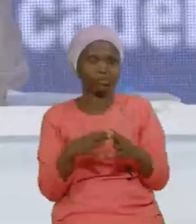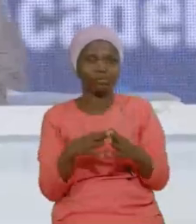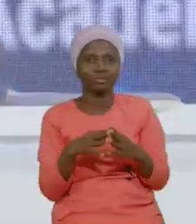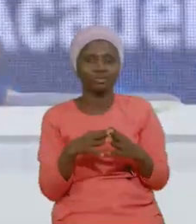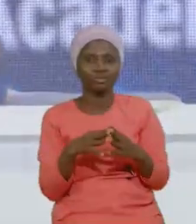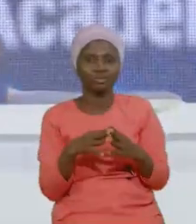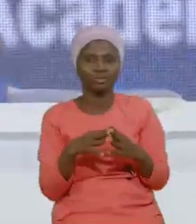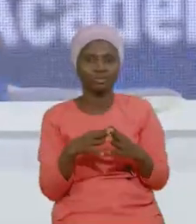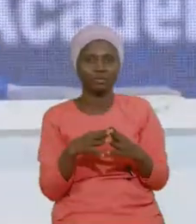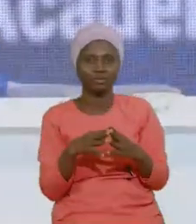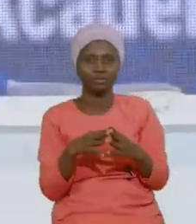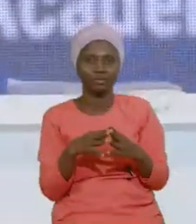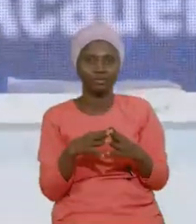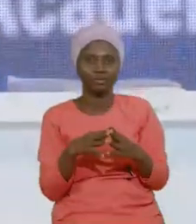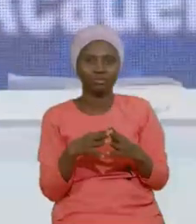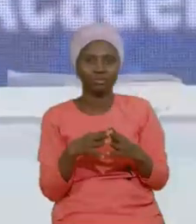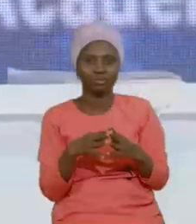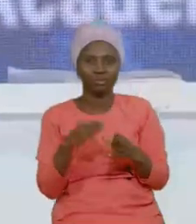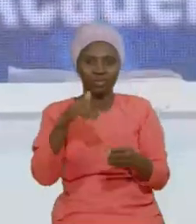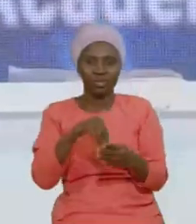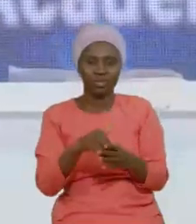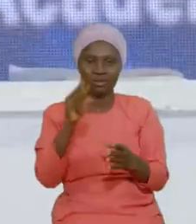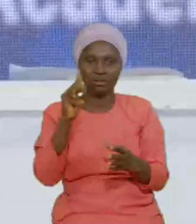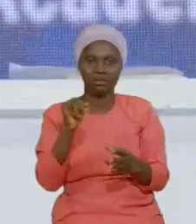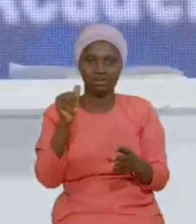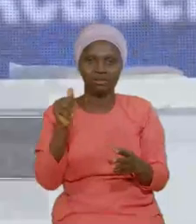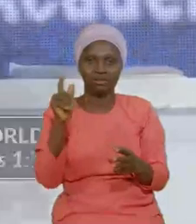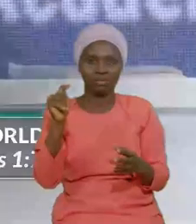Le Seigneur veut que nous ayons un but.